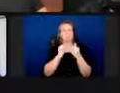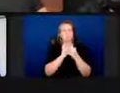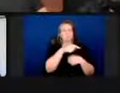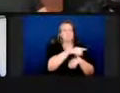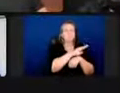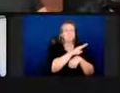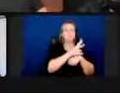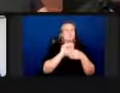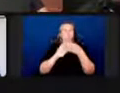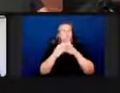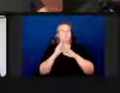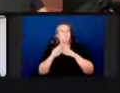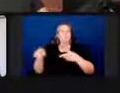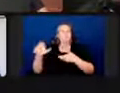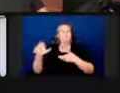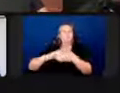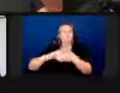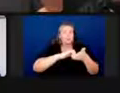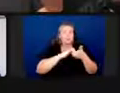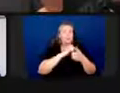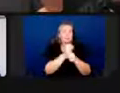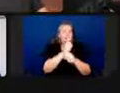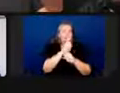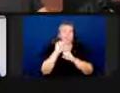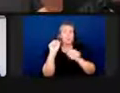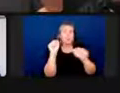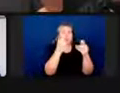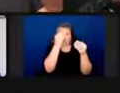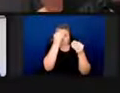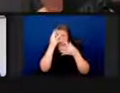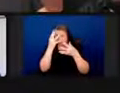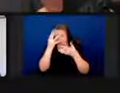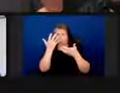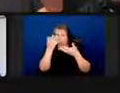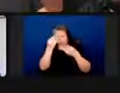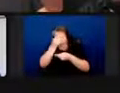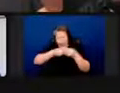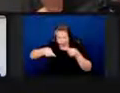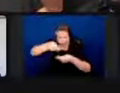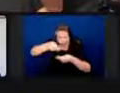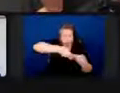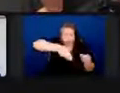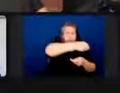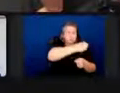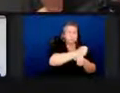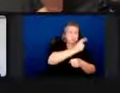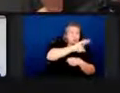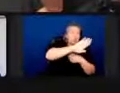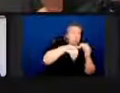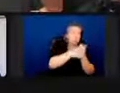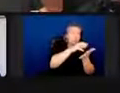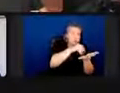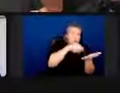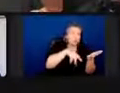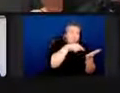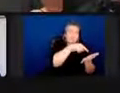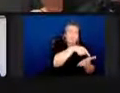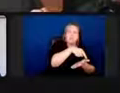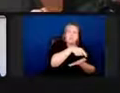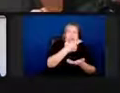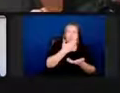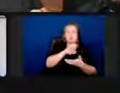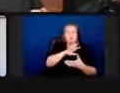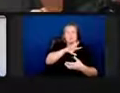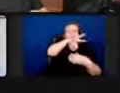الأكاديمي يعملون مع شركائهم في المجتمع لضمان أن المعلومات تأتي من الصناعات والمجالات العمل